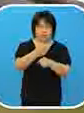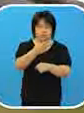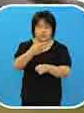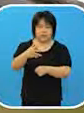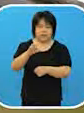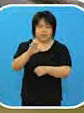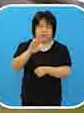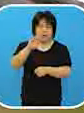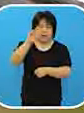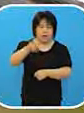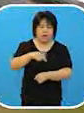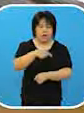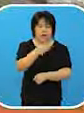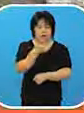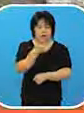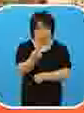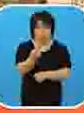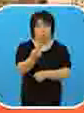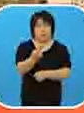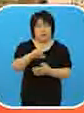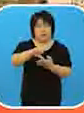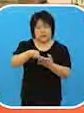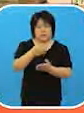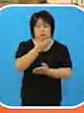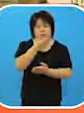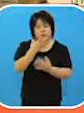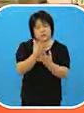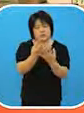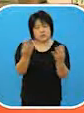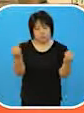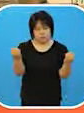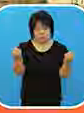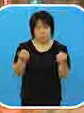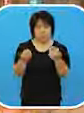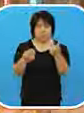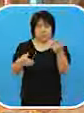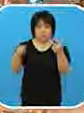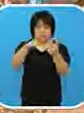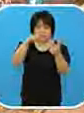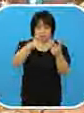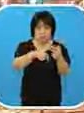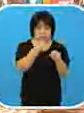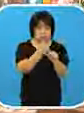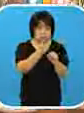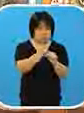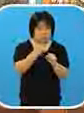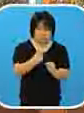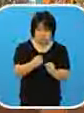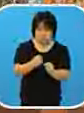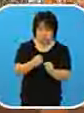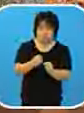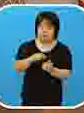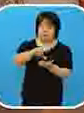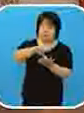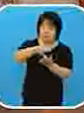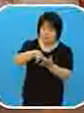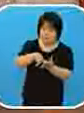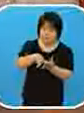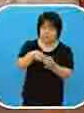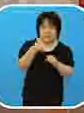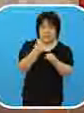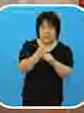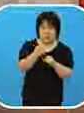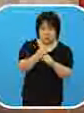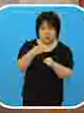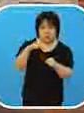地元の美味しいものがたくさん揃った複合施設です。 施設の中で加工してるんですね。 そうですよね。この地元でね、加